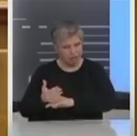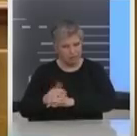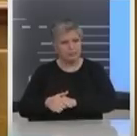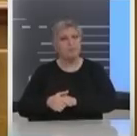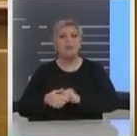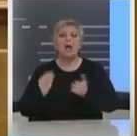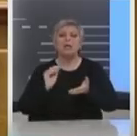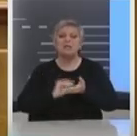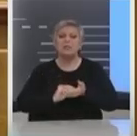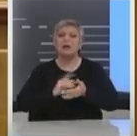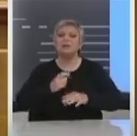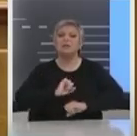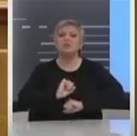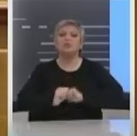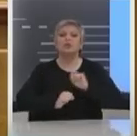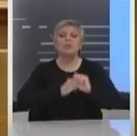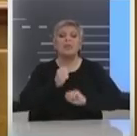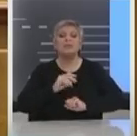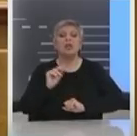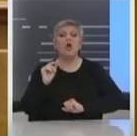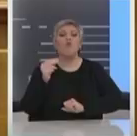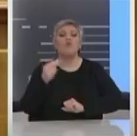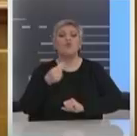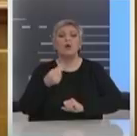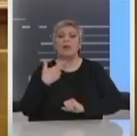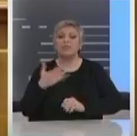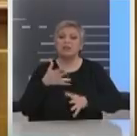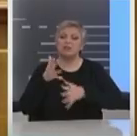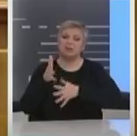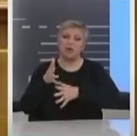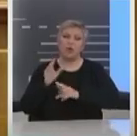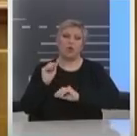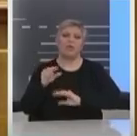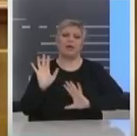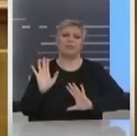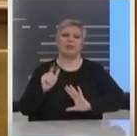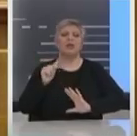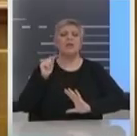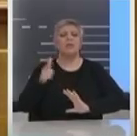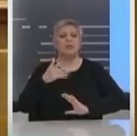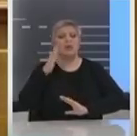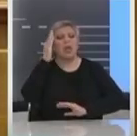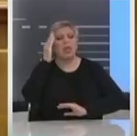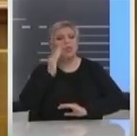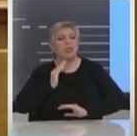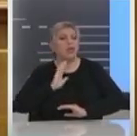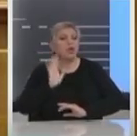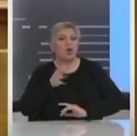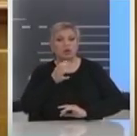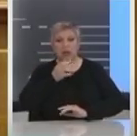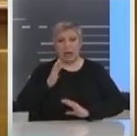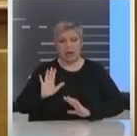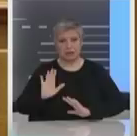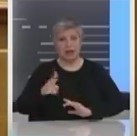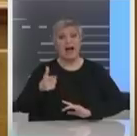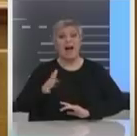βουλευτές σας, οι οποίοι προφανώς είναι απολύτως πρόθυμοι να εξαπατηθούν. Αλλά τις Ελληνίδες και τους